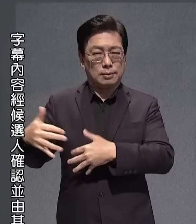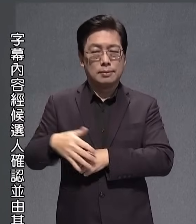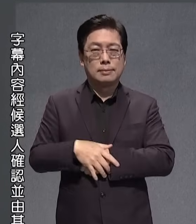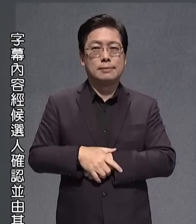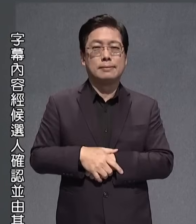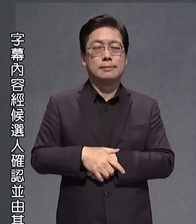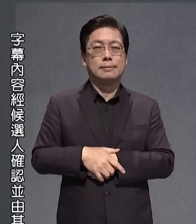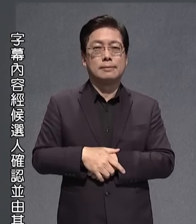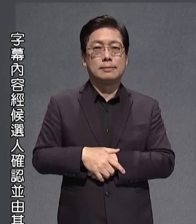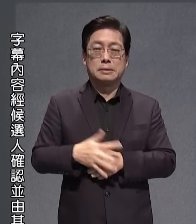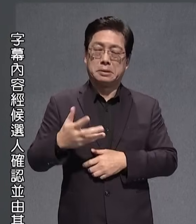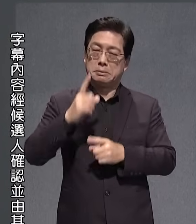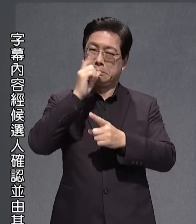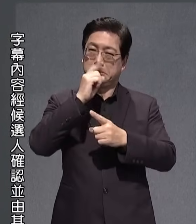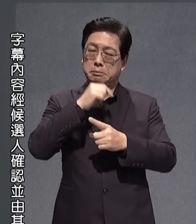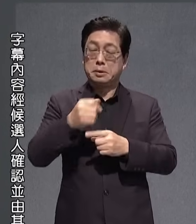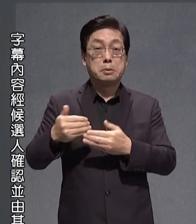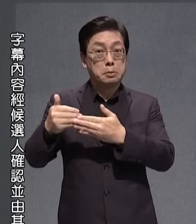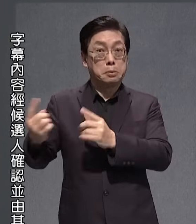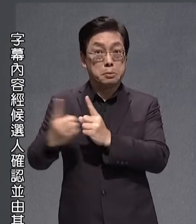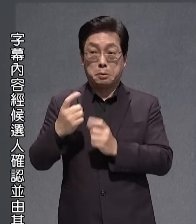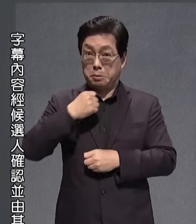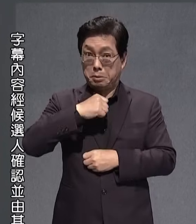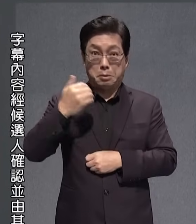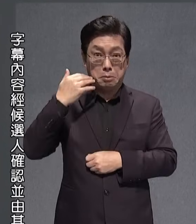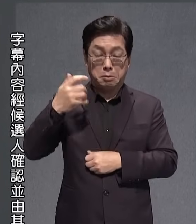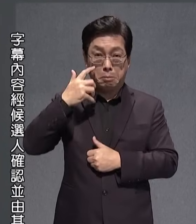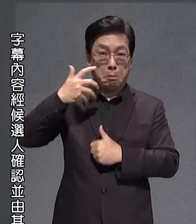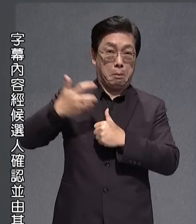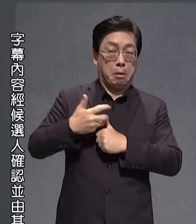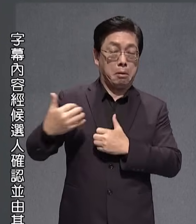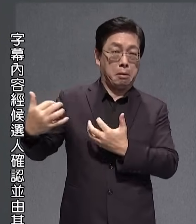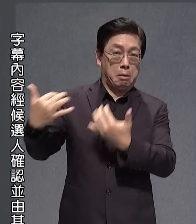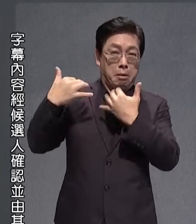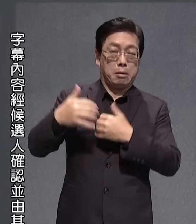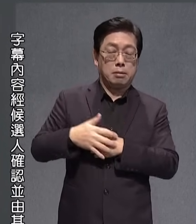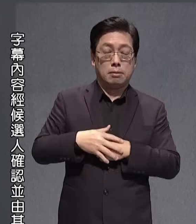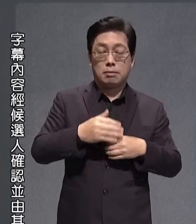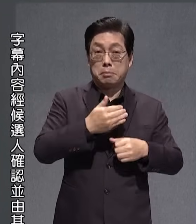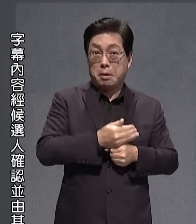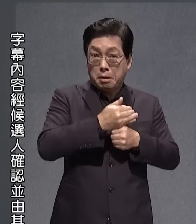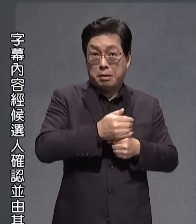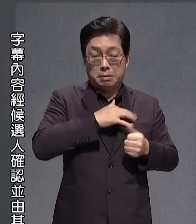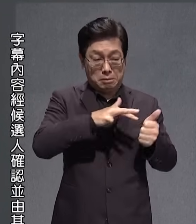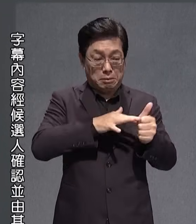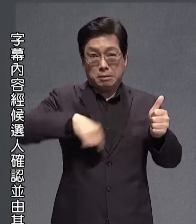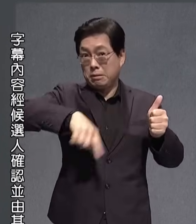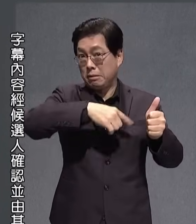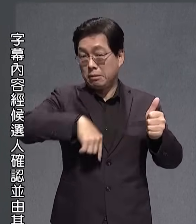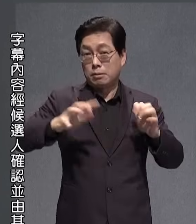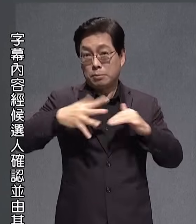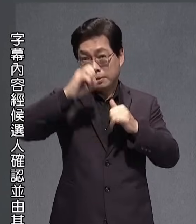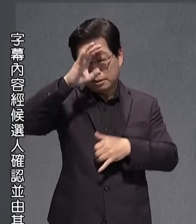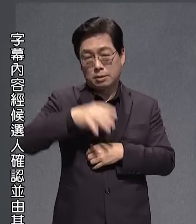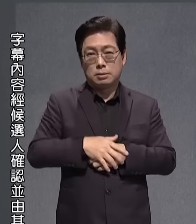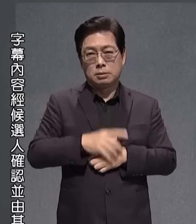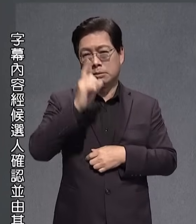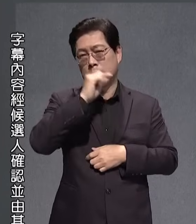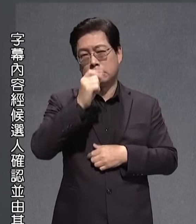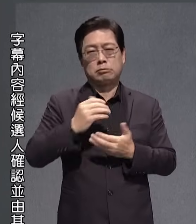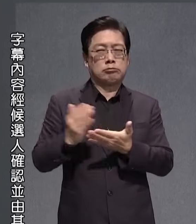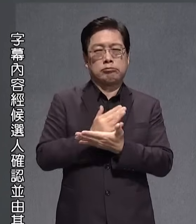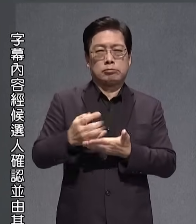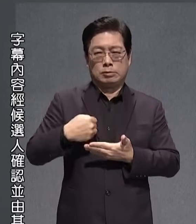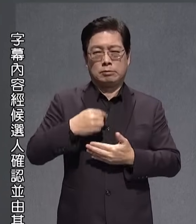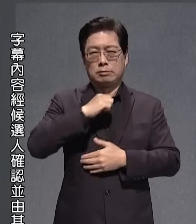啊。但每一次中国对台湾进行威胁的时候，马英九为首的这些国民党人都不断的批